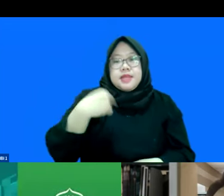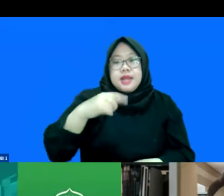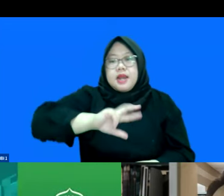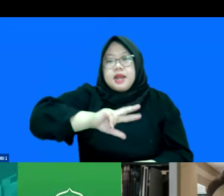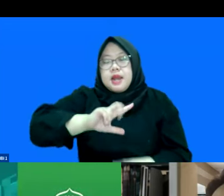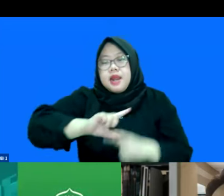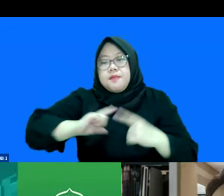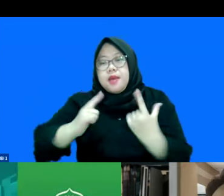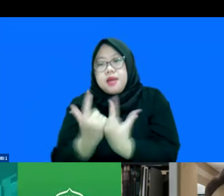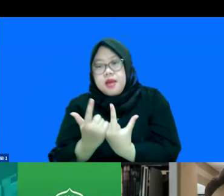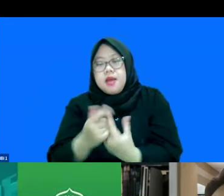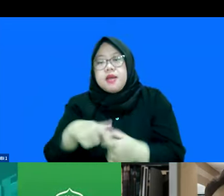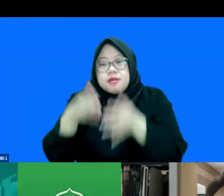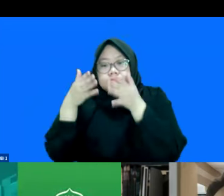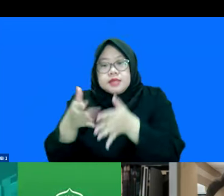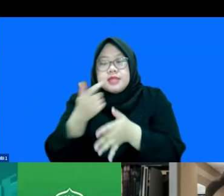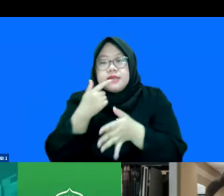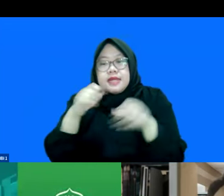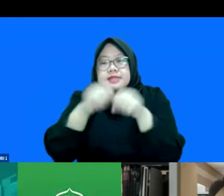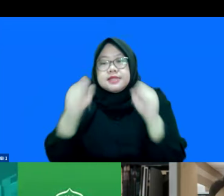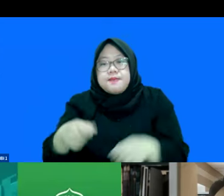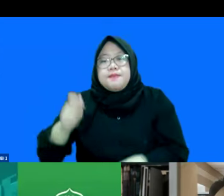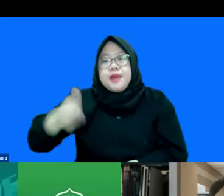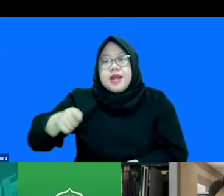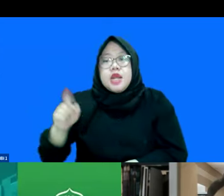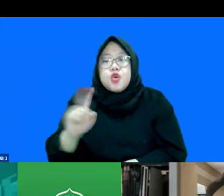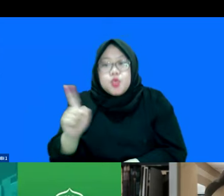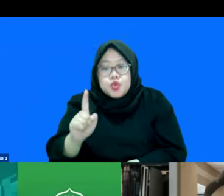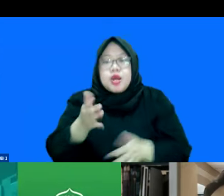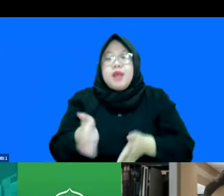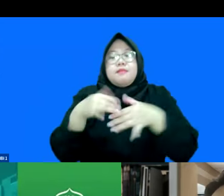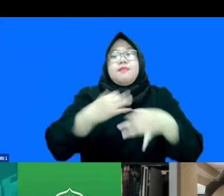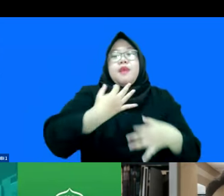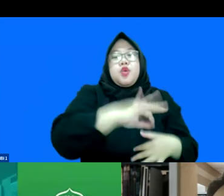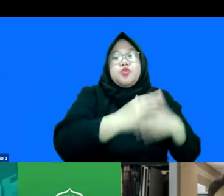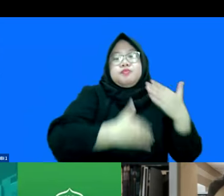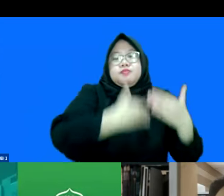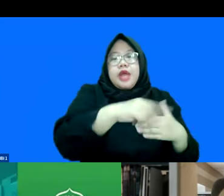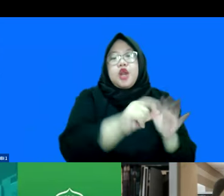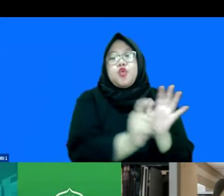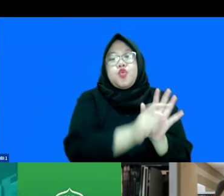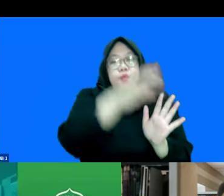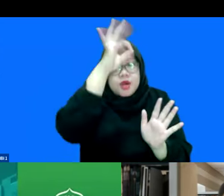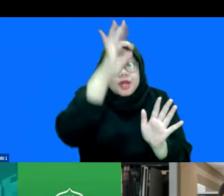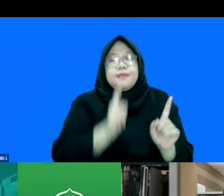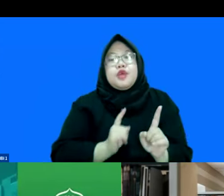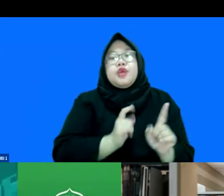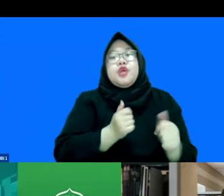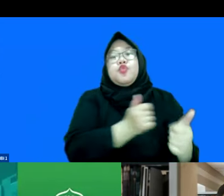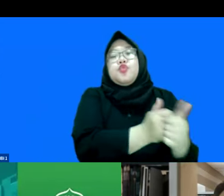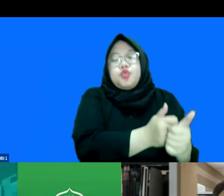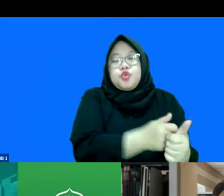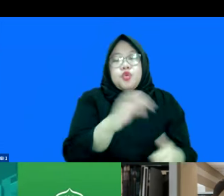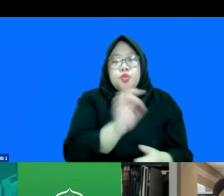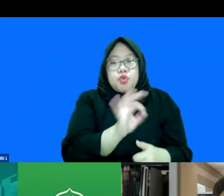membidangi bidang sistem peradilan ini dulu, baru kemudian RUU Polri-nya mengikuti. Bukan justru kemudian secara